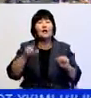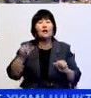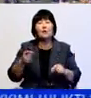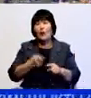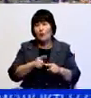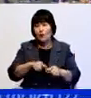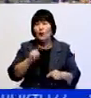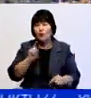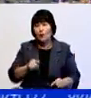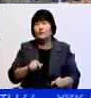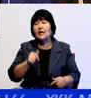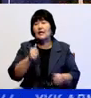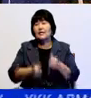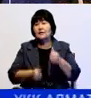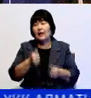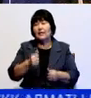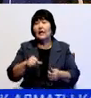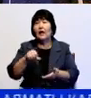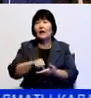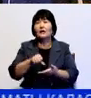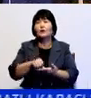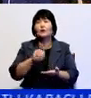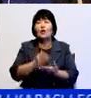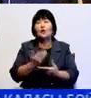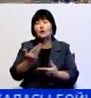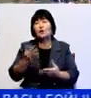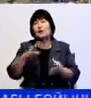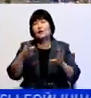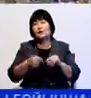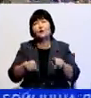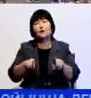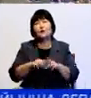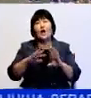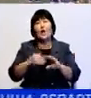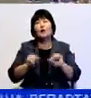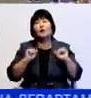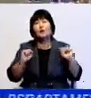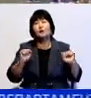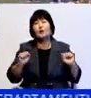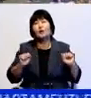осы спартакиаданың қатысушылары. Соның нәтижесінде осындай ауыл спортына берген